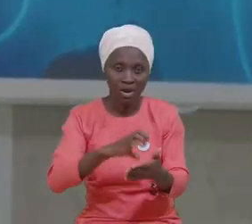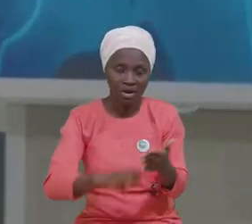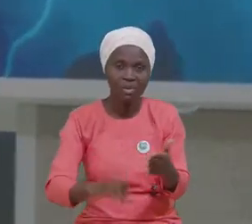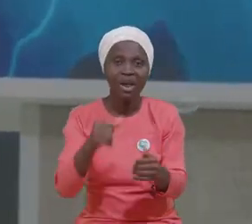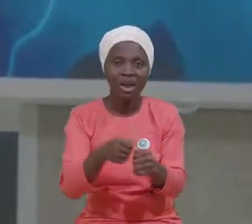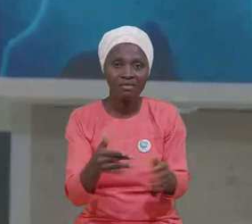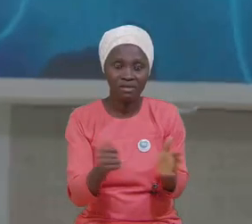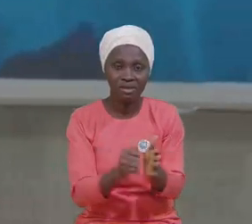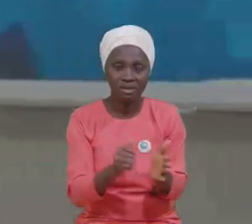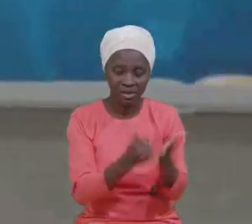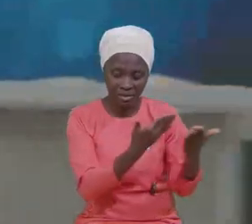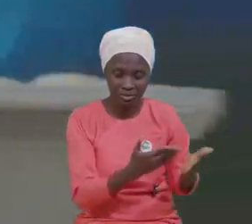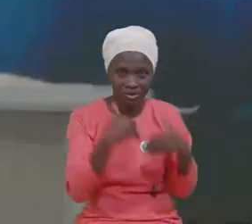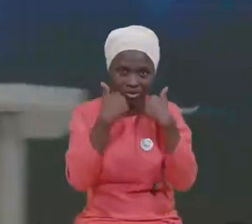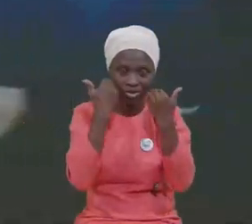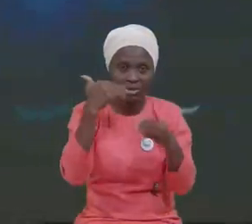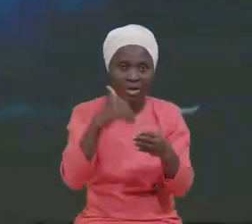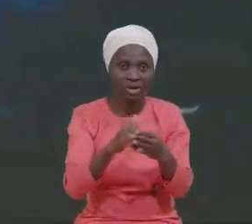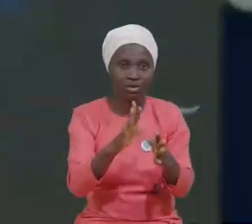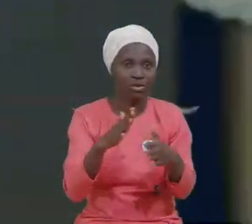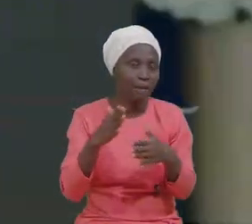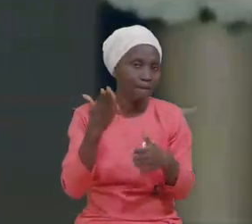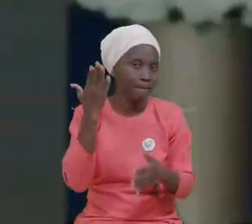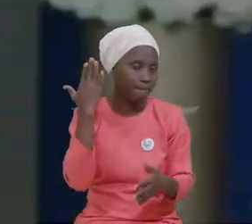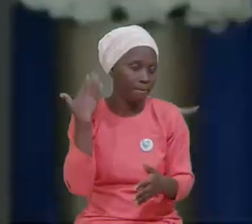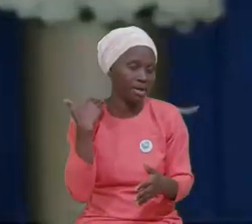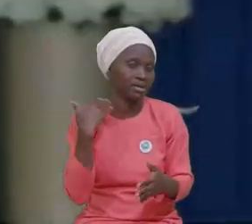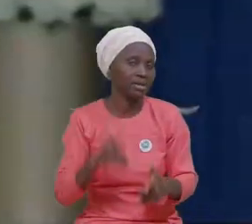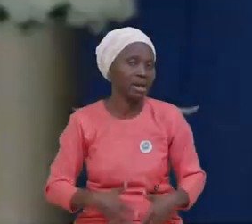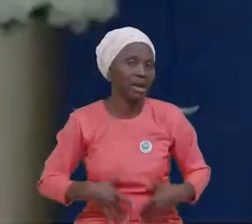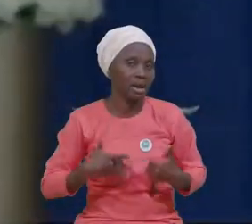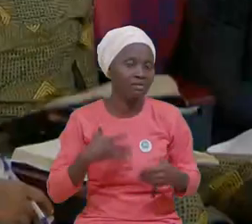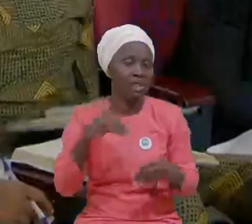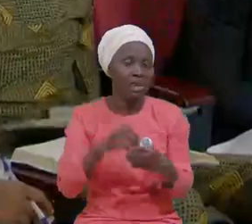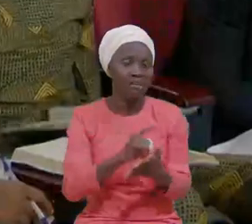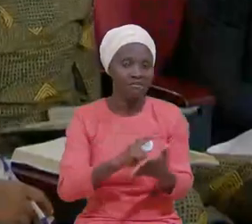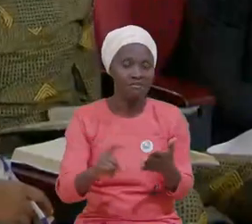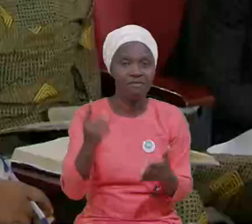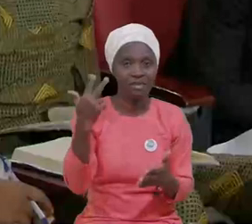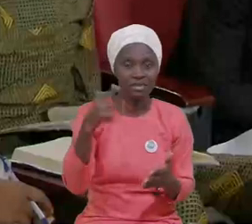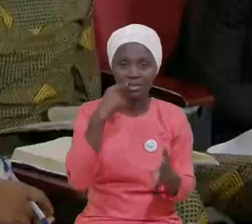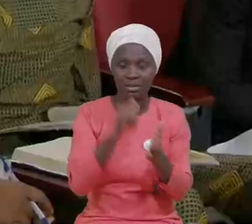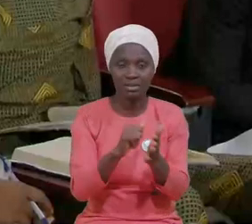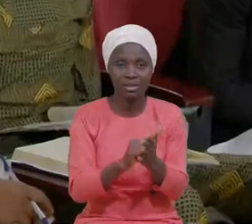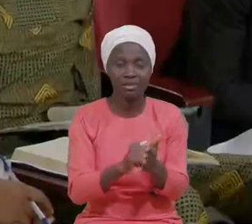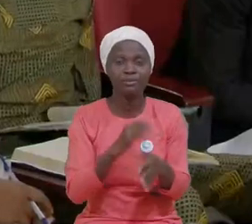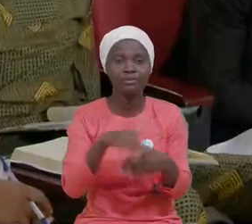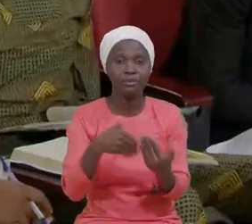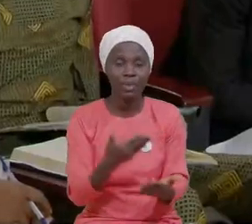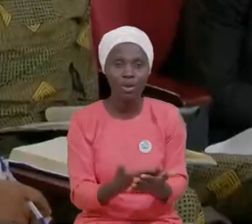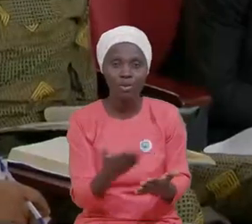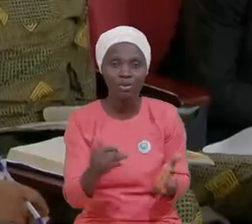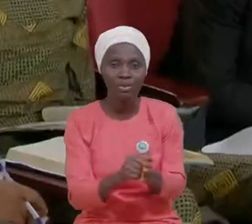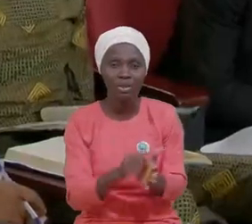est du péché, de la honte, de ta vie passée. Il nous dit, dans ce verset 13, « Mais tout ce qui est condamné